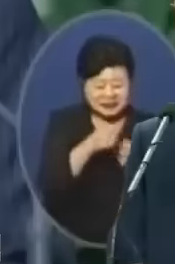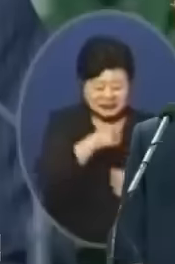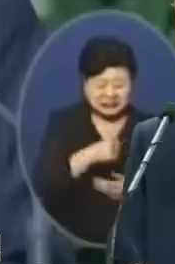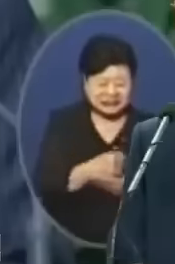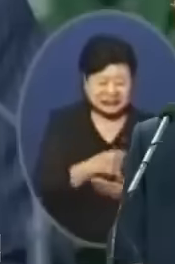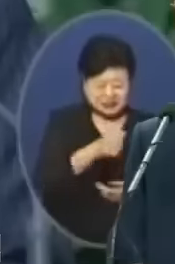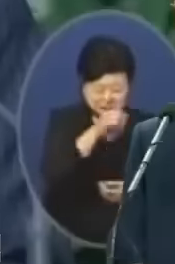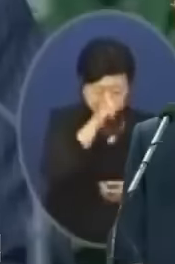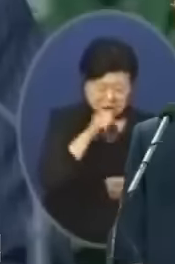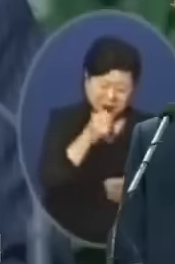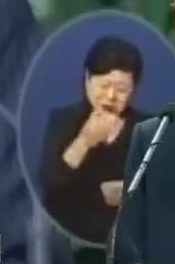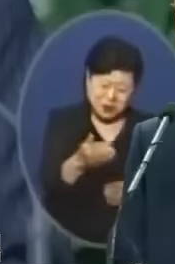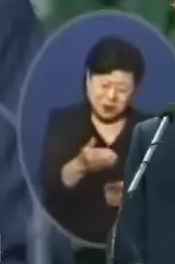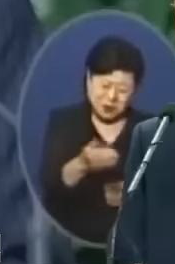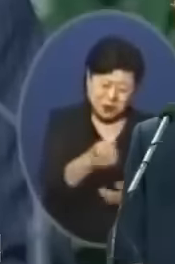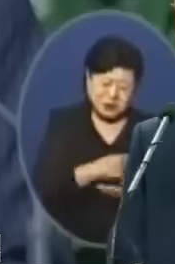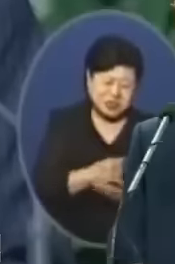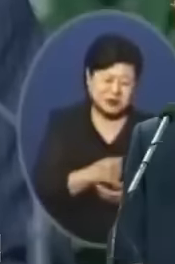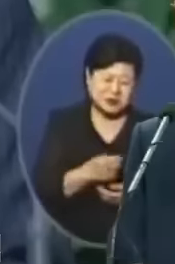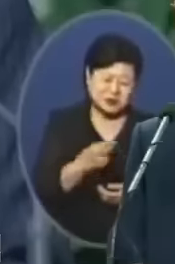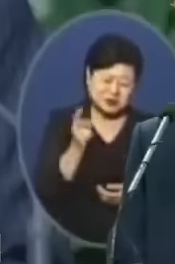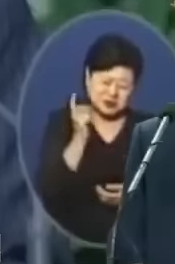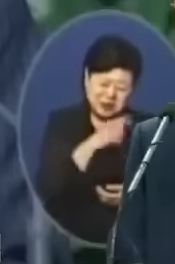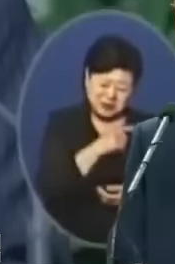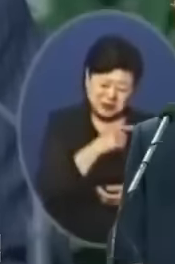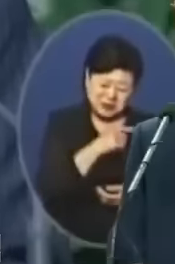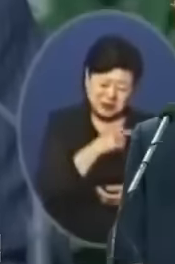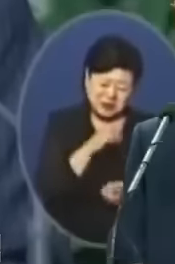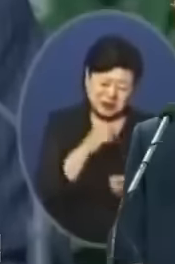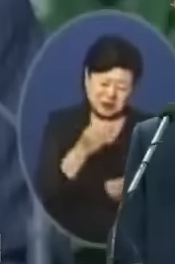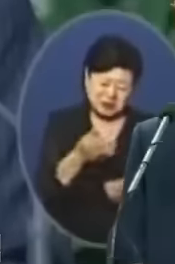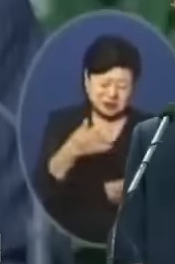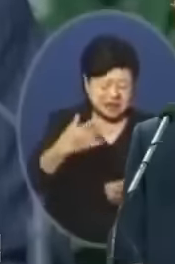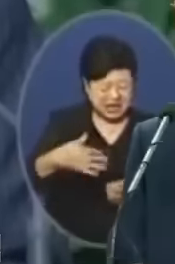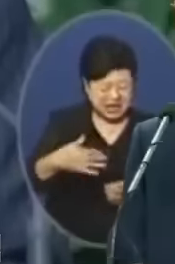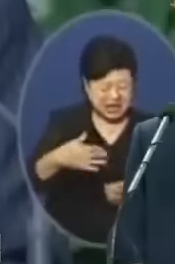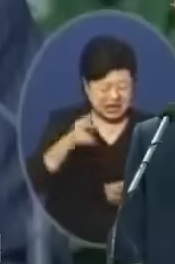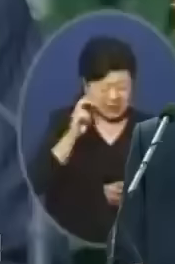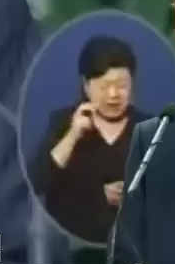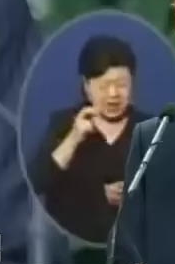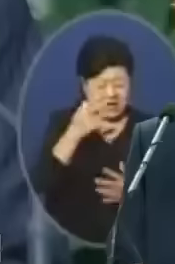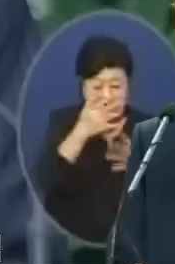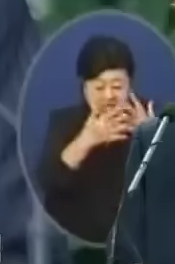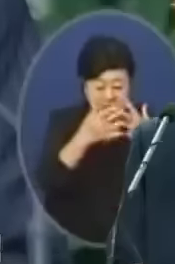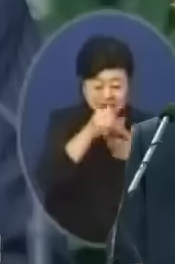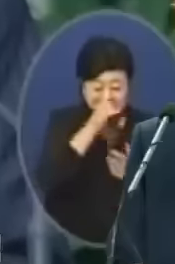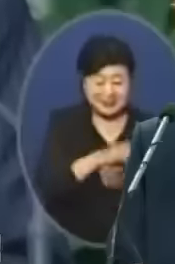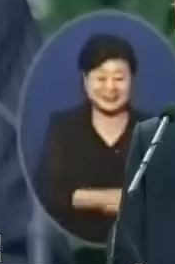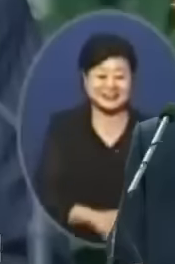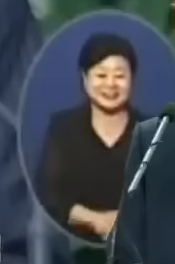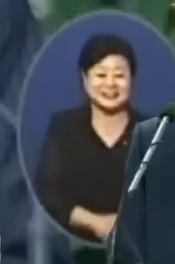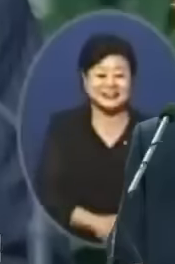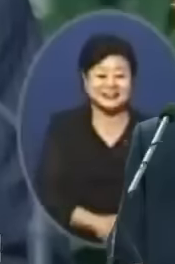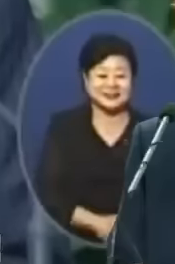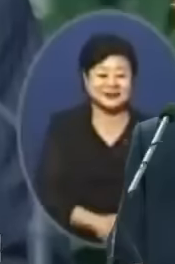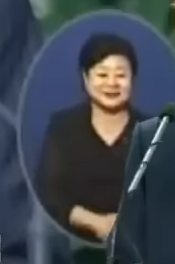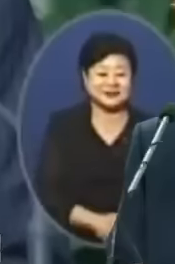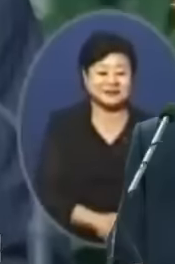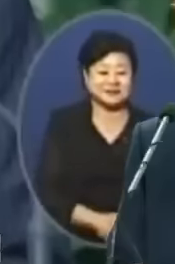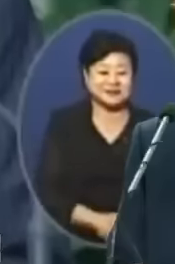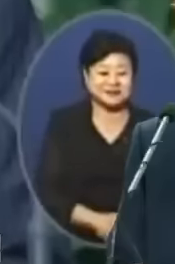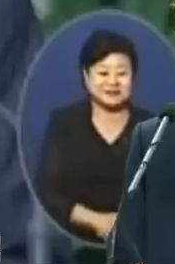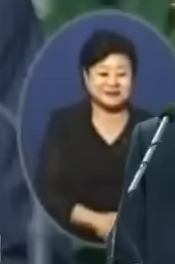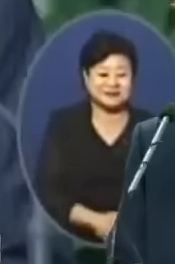좋으면 응답도 해 주실 것이고 재수가 나쁘면 안 해 주실 것이다. 희미할 때가 많습니다. 바로